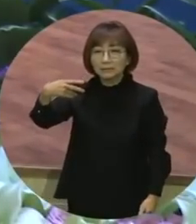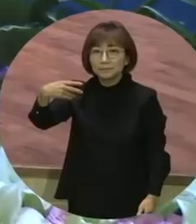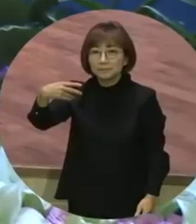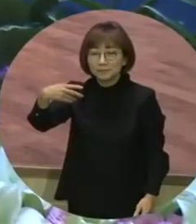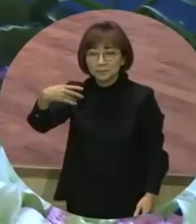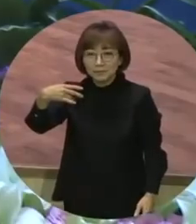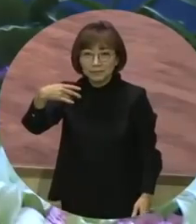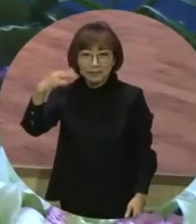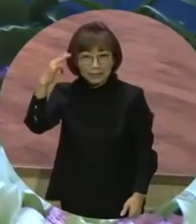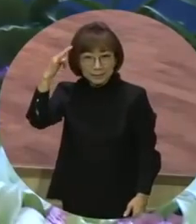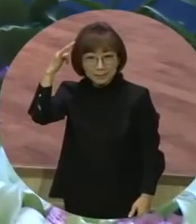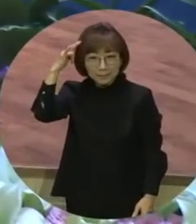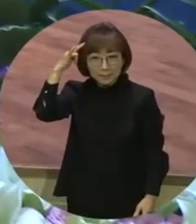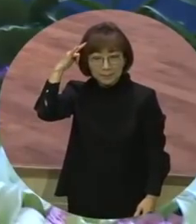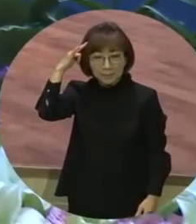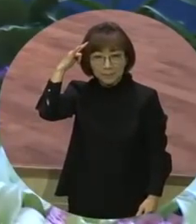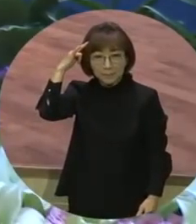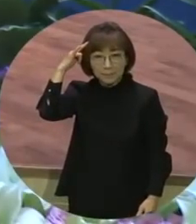마리아